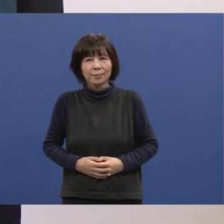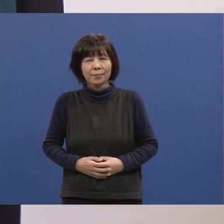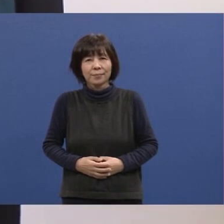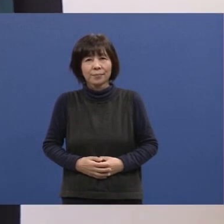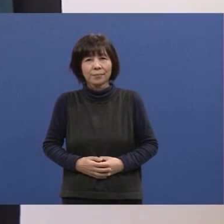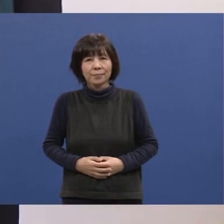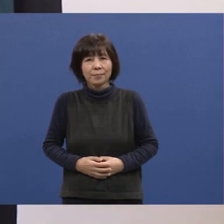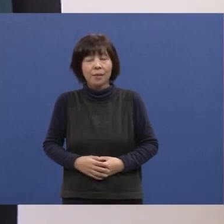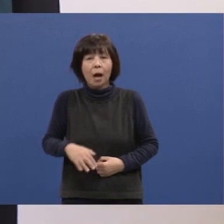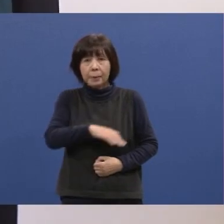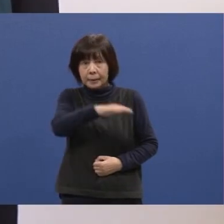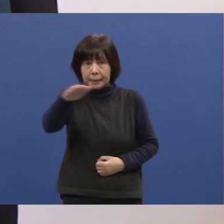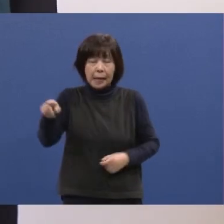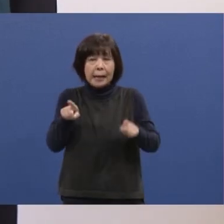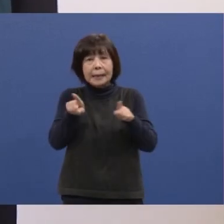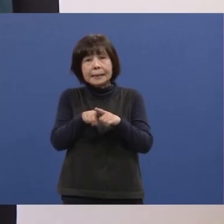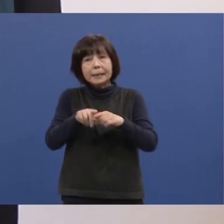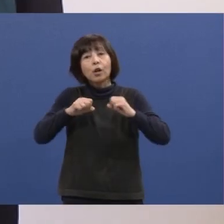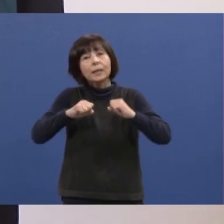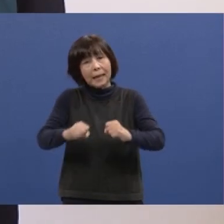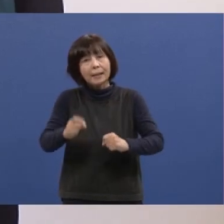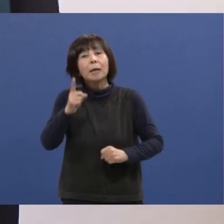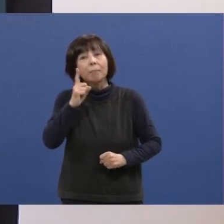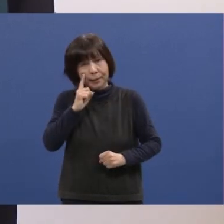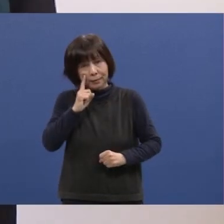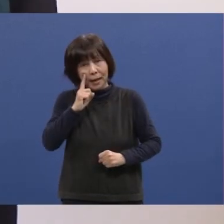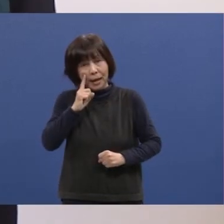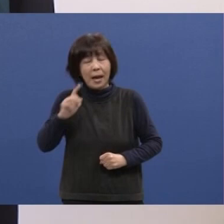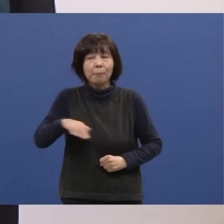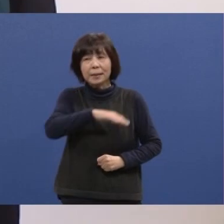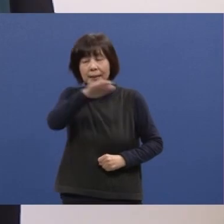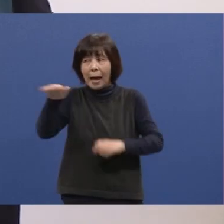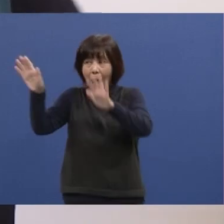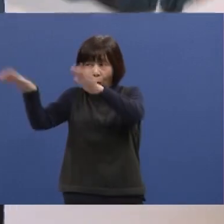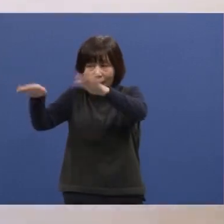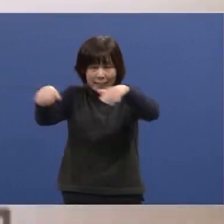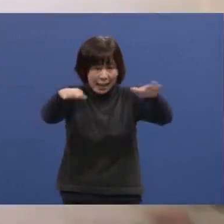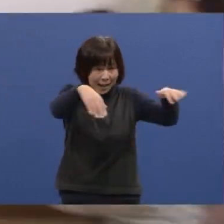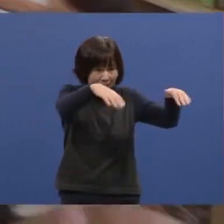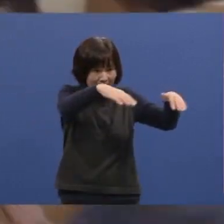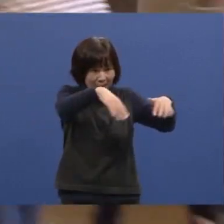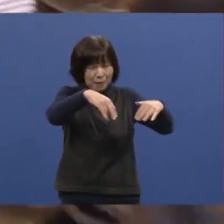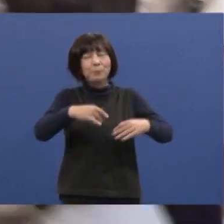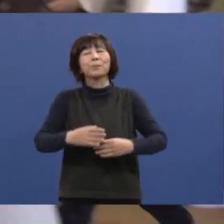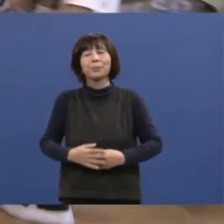それではみんなで一緒にやってみましょう。 みんなおいで。